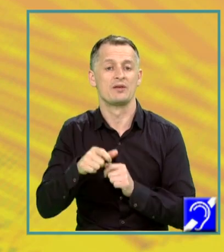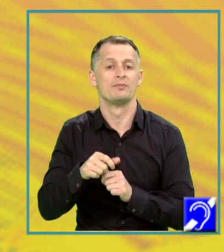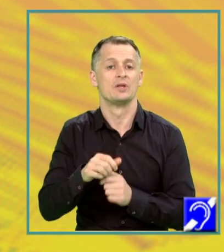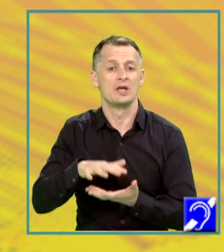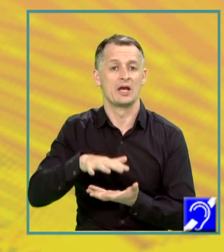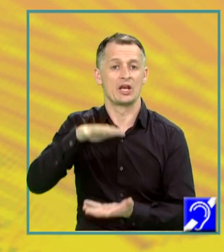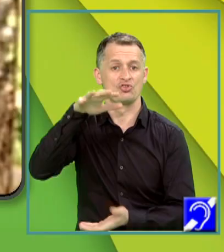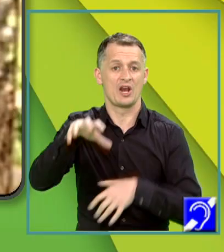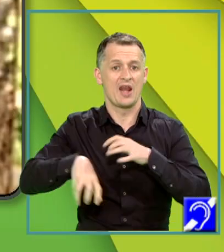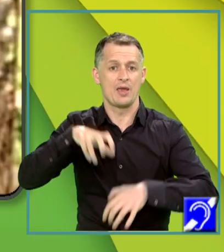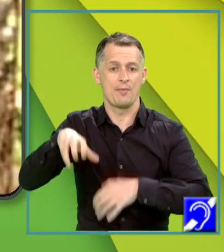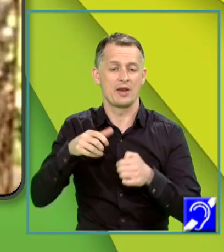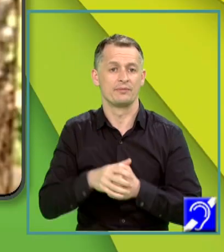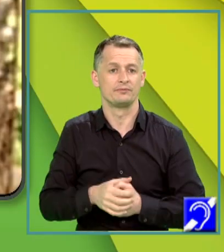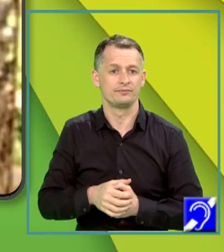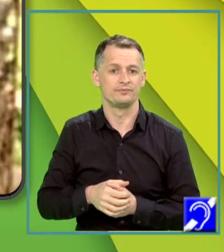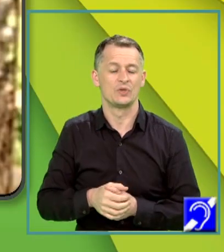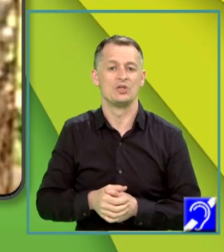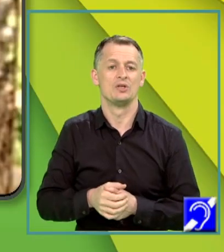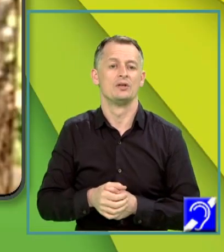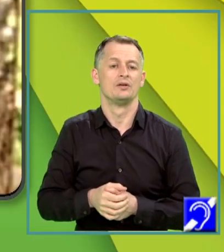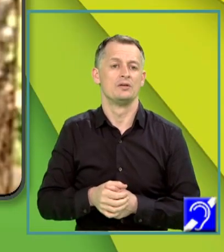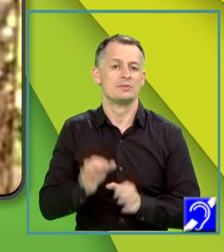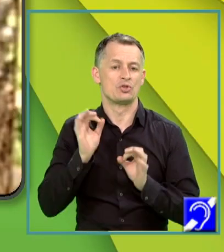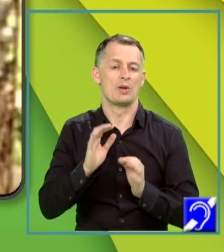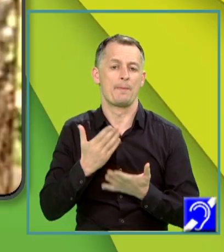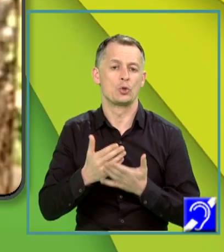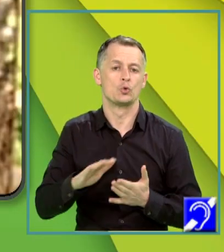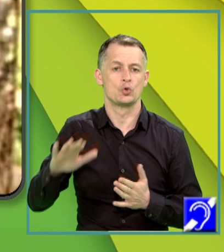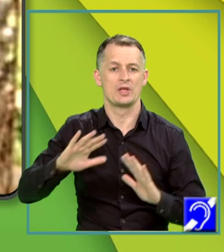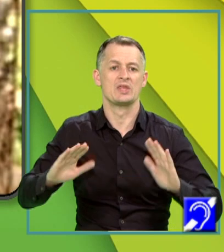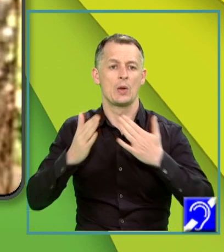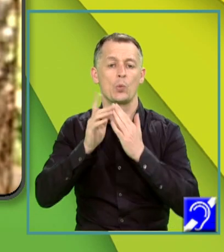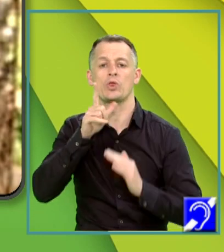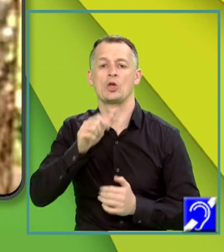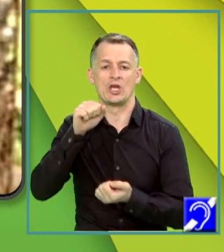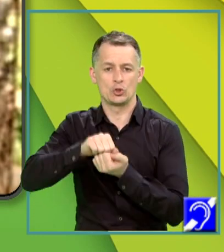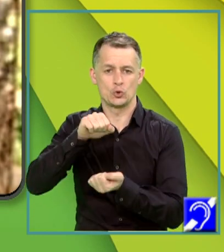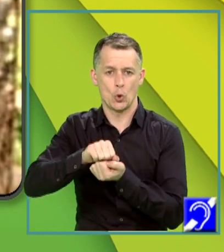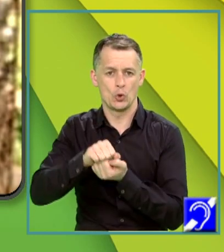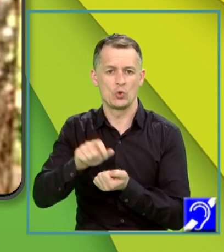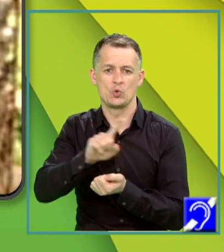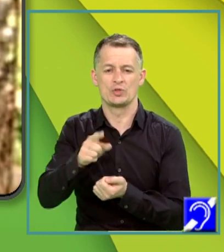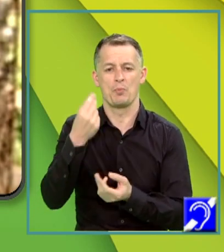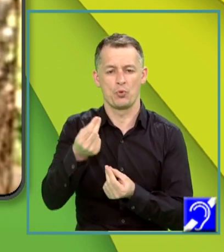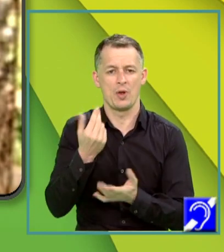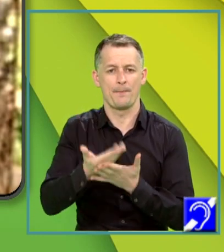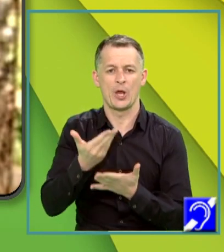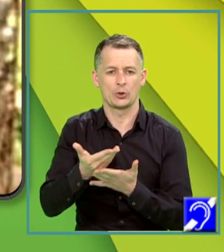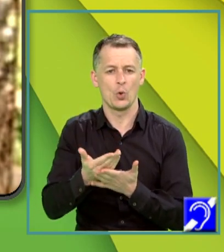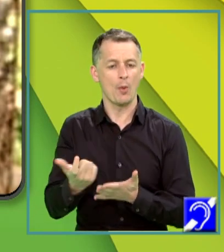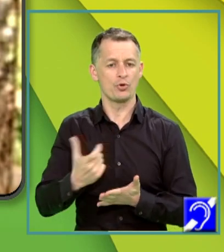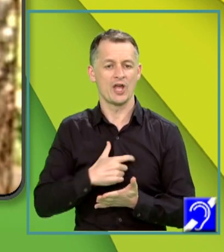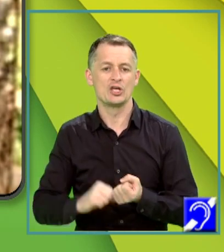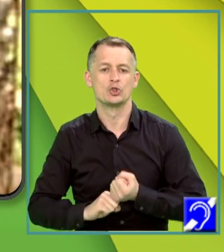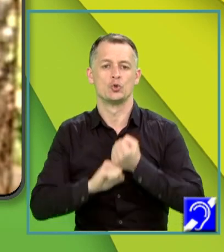ia se pretează cu recădere regiunilor montane acolo unde solurile nu sunt fertile pentru a putea